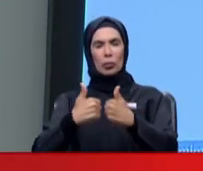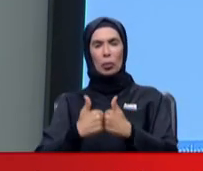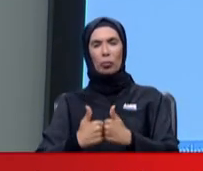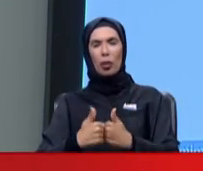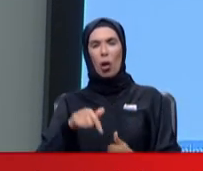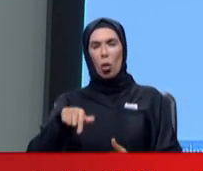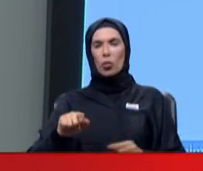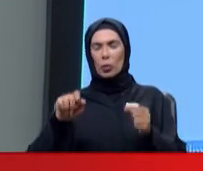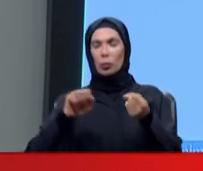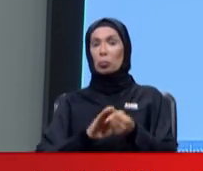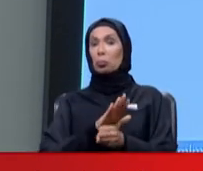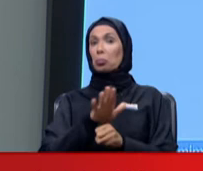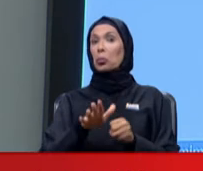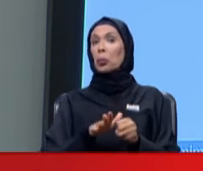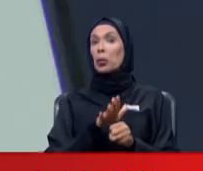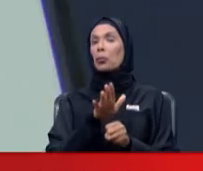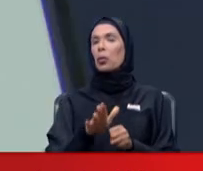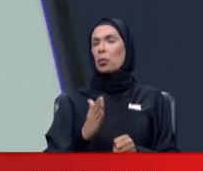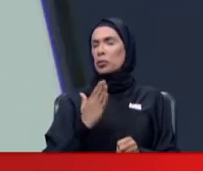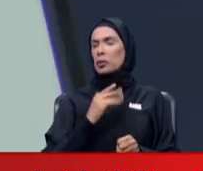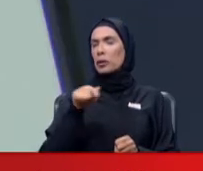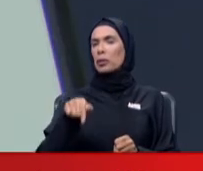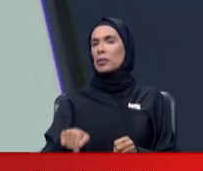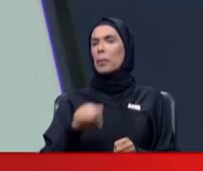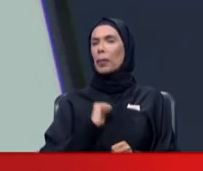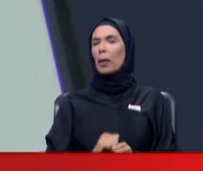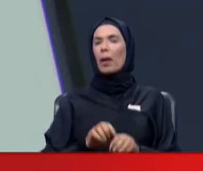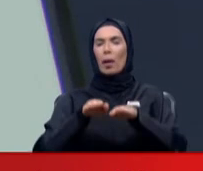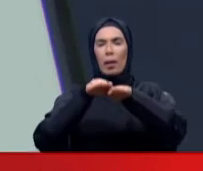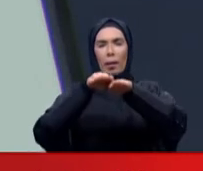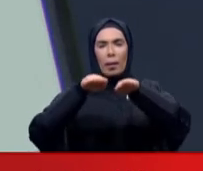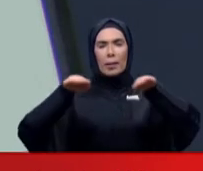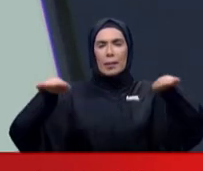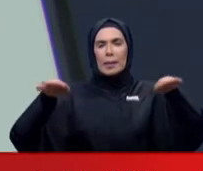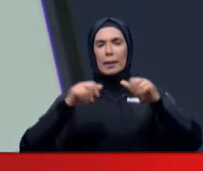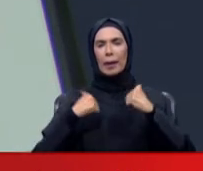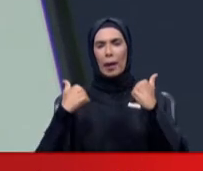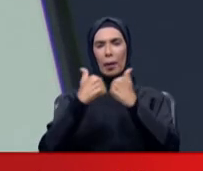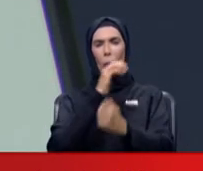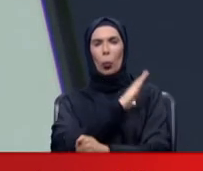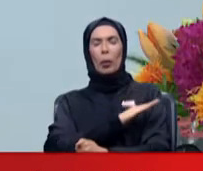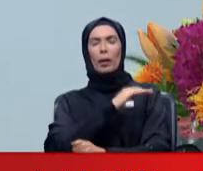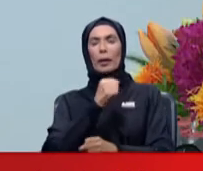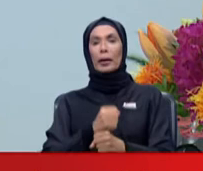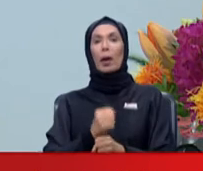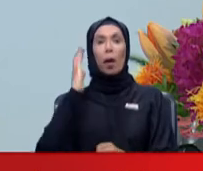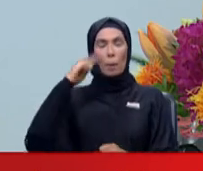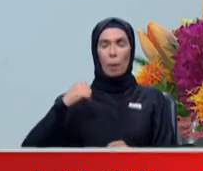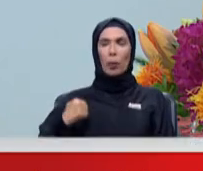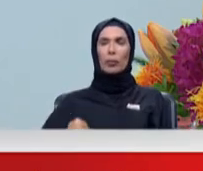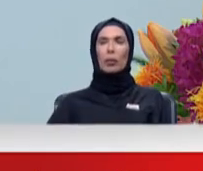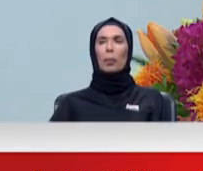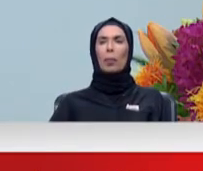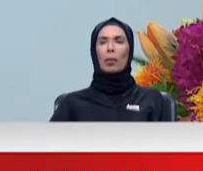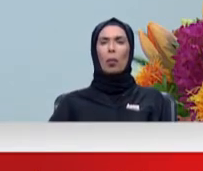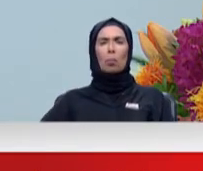الظروف وبصورة تضمن أقصى درجات الاستقرار العائلي والوظيفي. المرأة البحرينية كانت في حالة